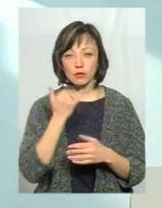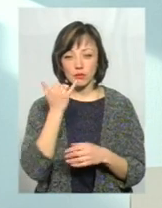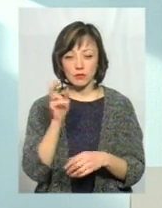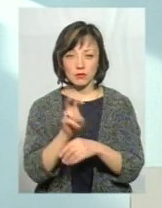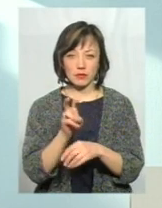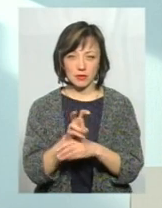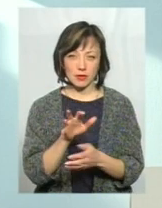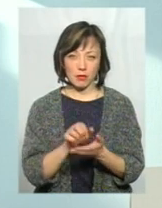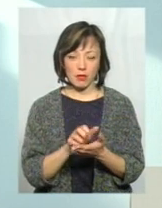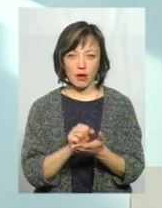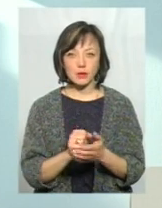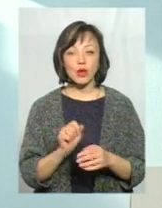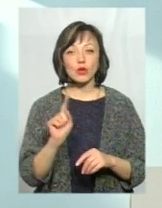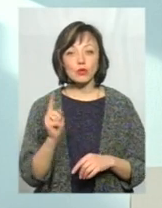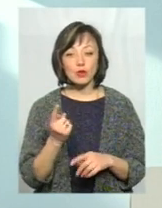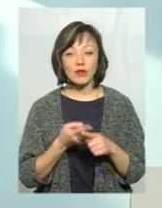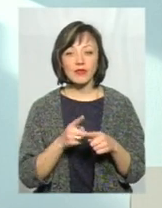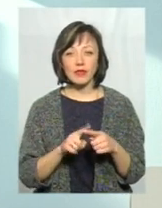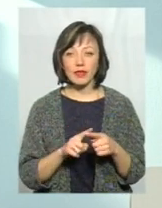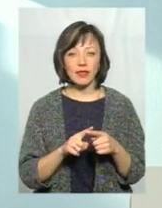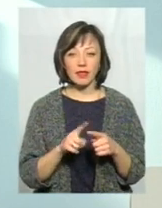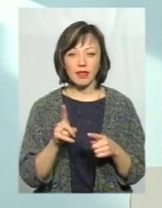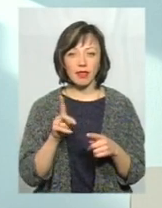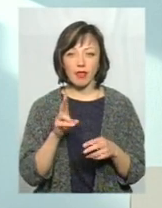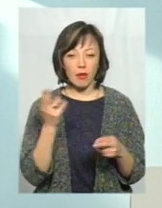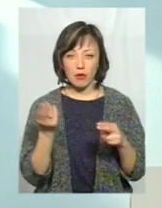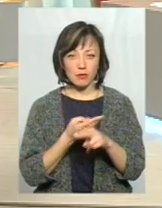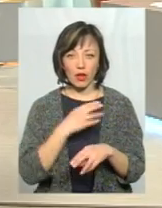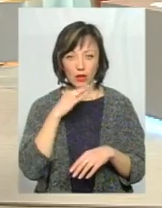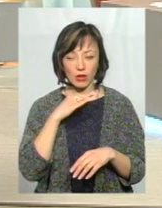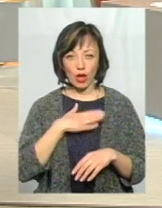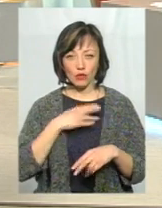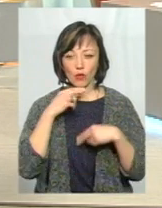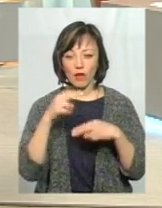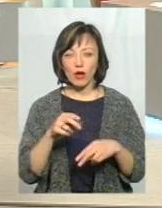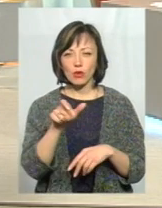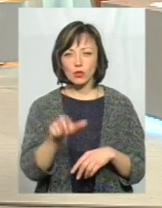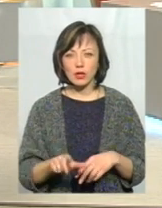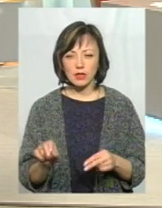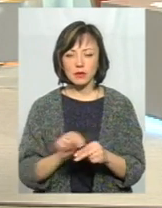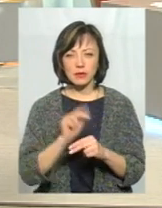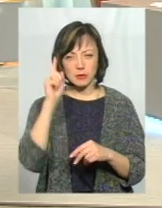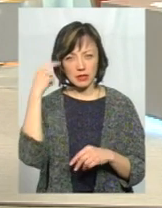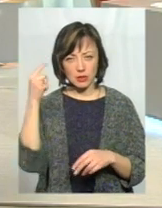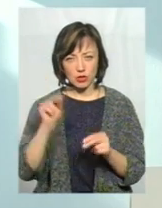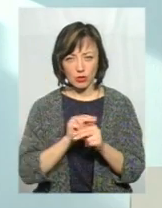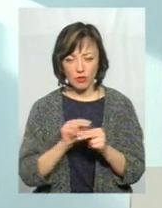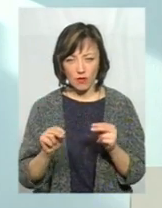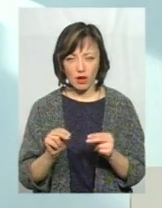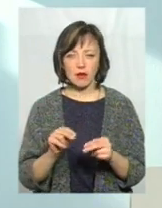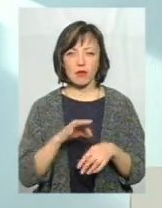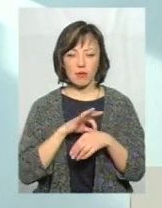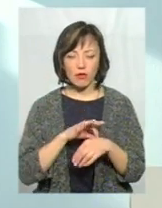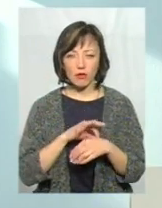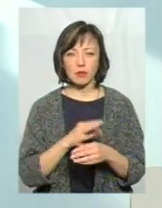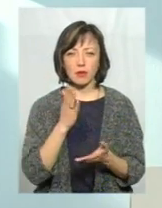нею займаємося. Тому він не випадає з нашого поля зору. Ця людина проходить амбулаторне психіатричне лікування.